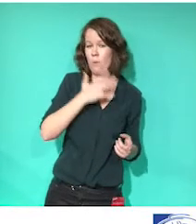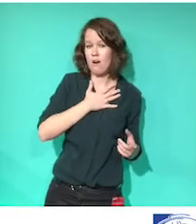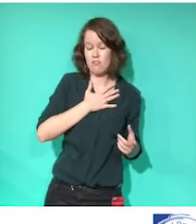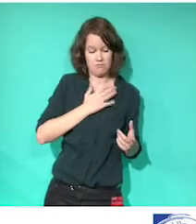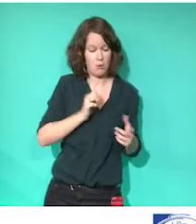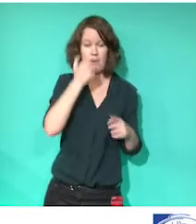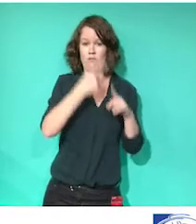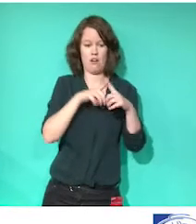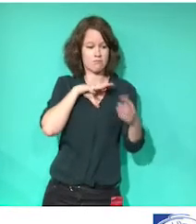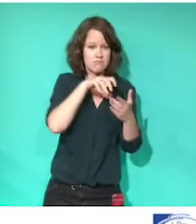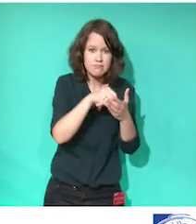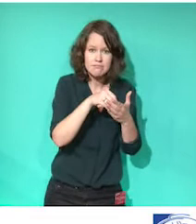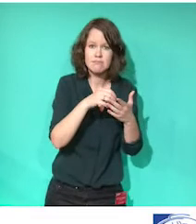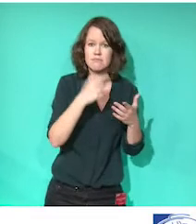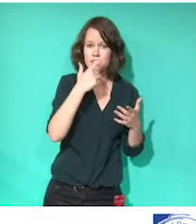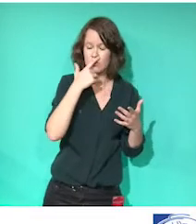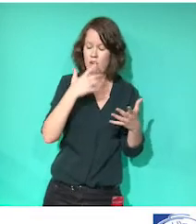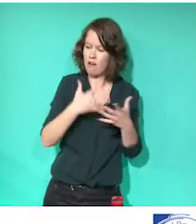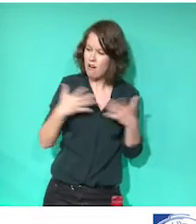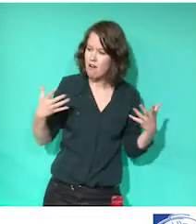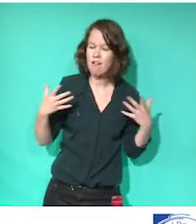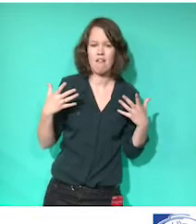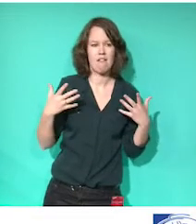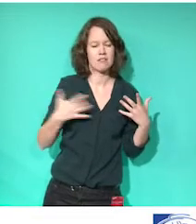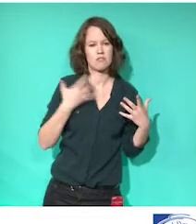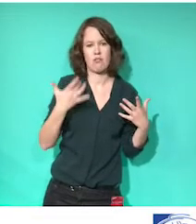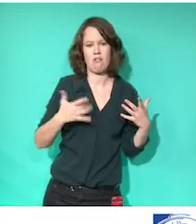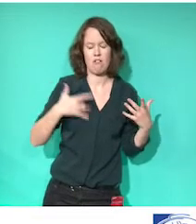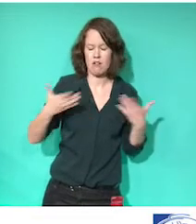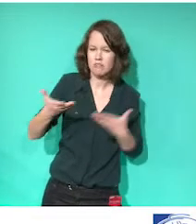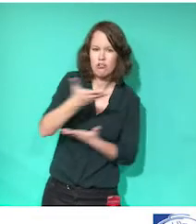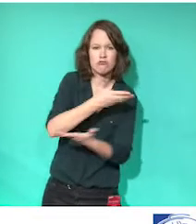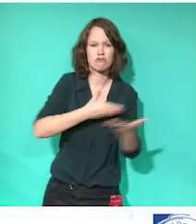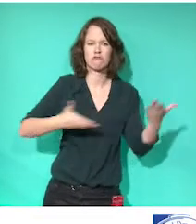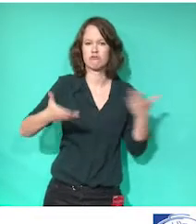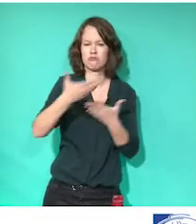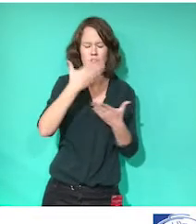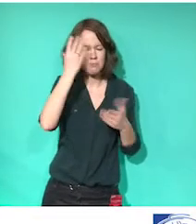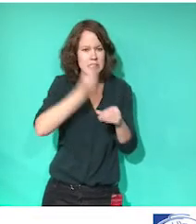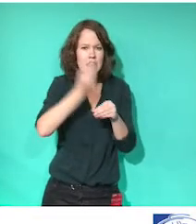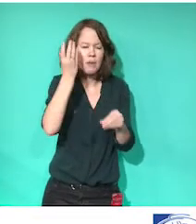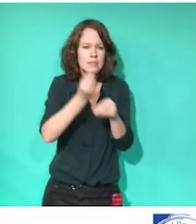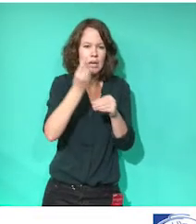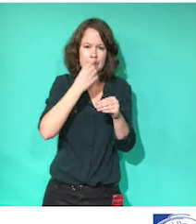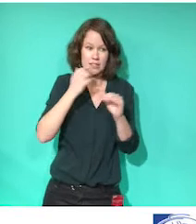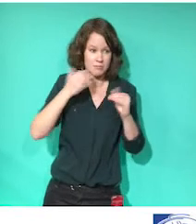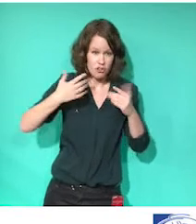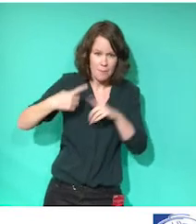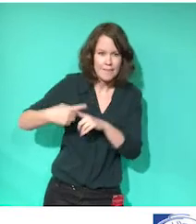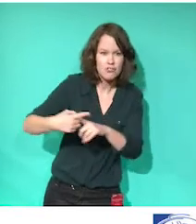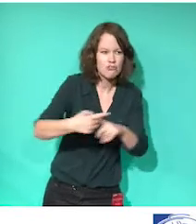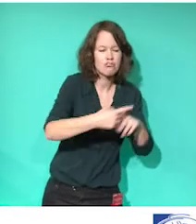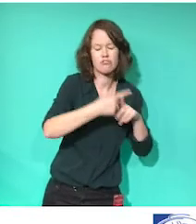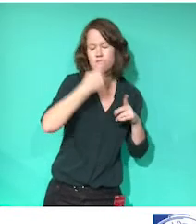une première. Et je crois que ça a été un grand moment. Et qu'est-ce que ça nous a apporté ? Qu'est-ce que ça nous a apporté simplement de partager ? Ne serait-ce que